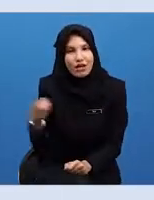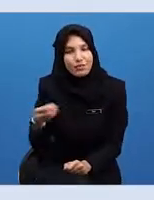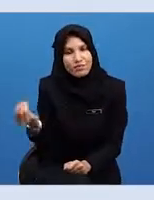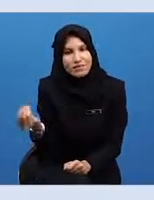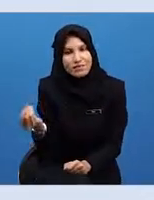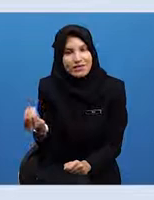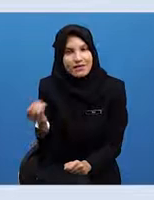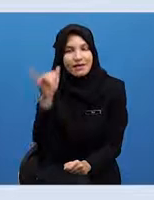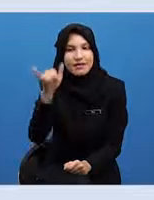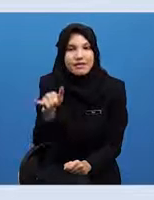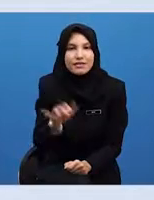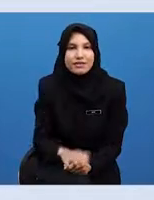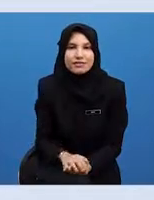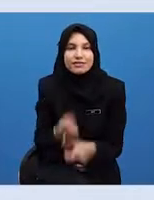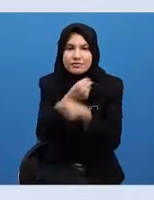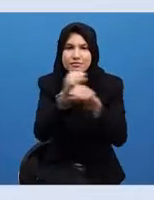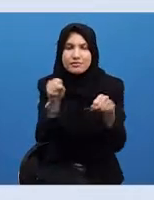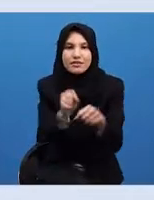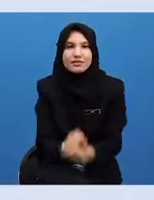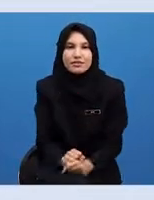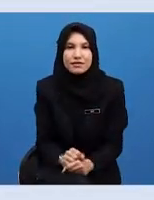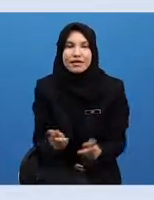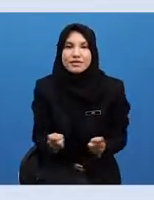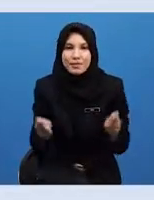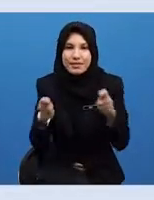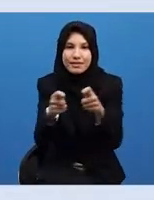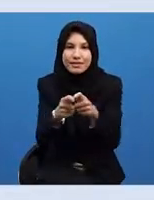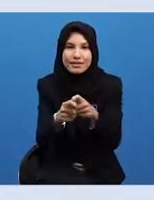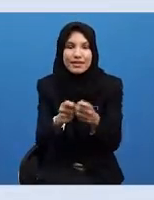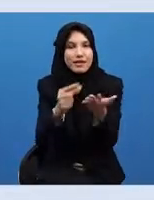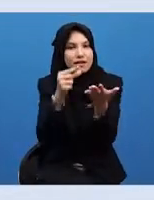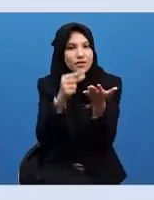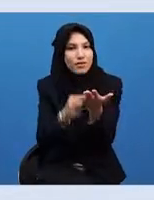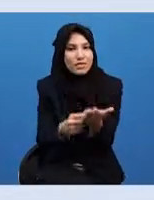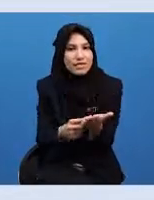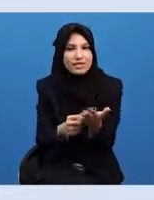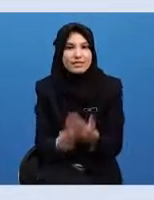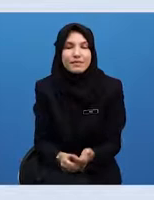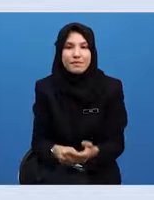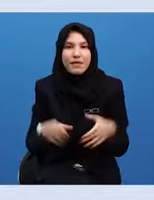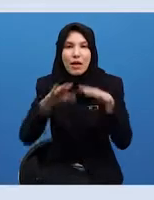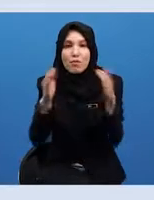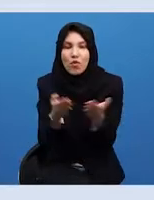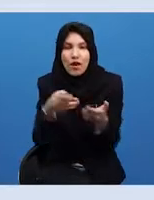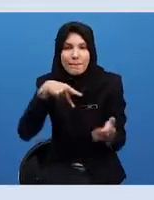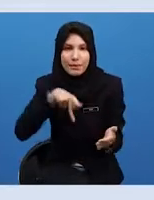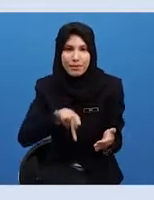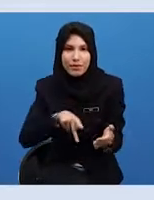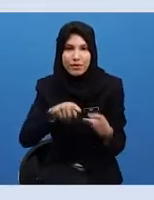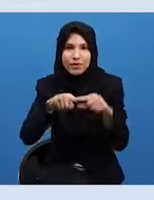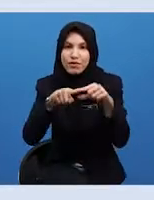Objek-objek yang disediakan adalah seperti duit shilling, bola pingpong,